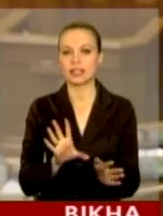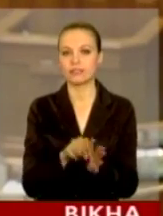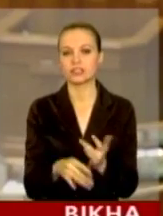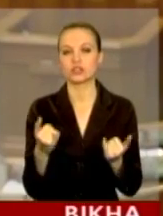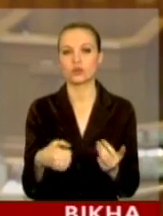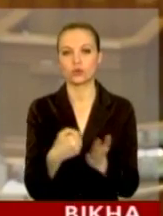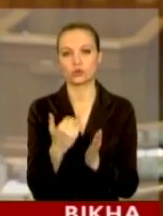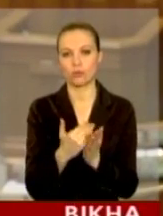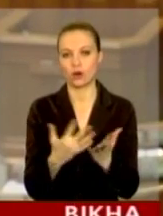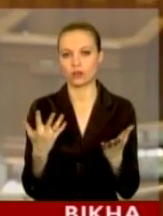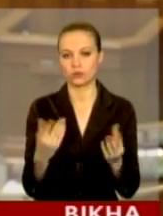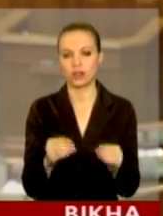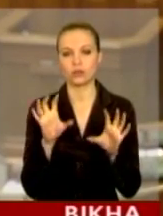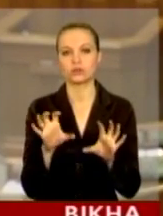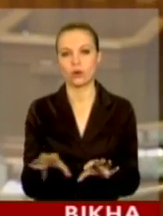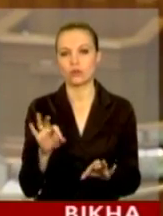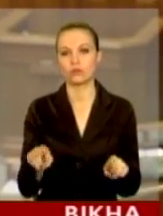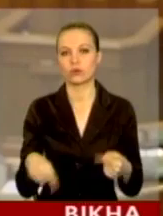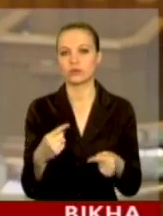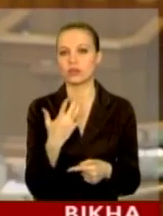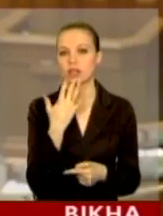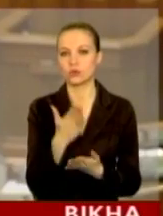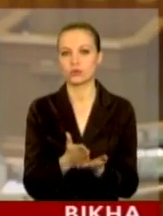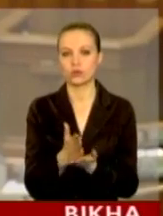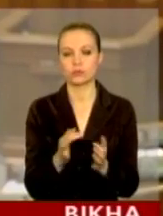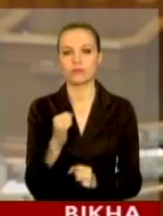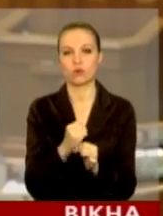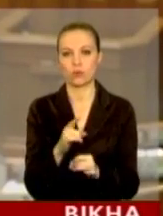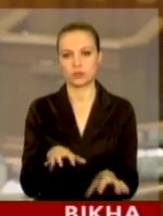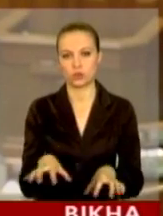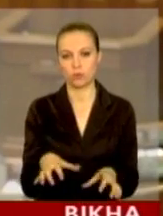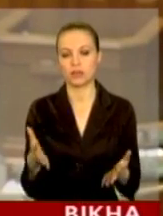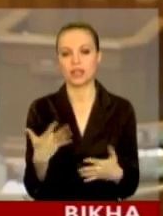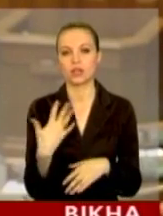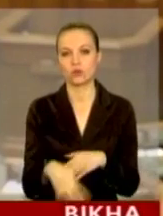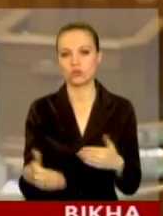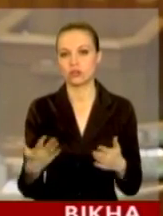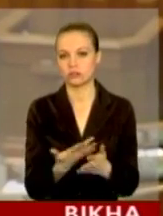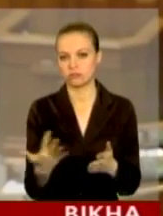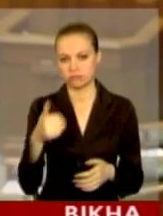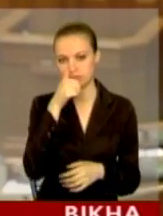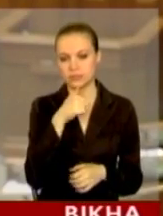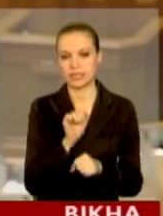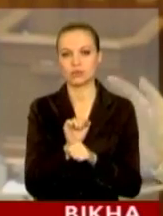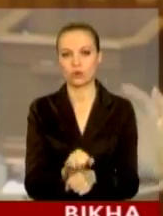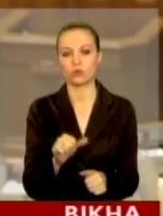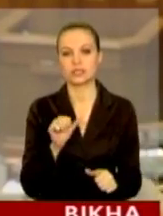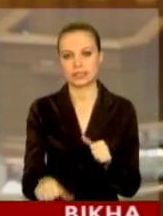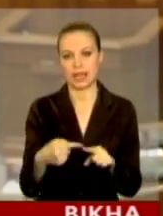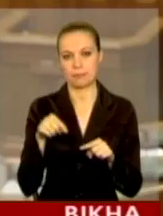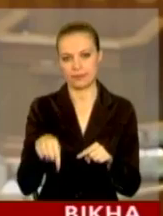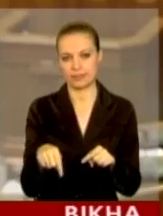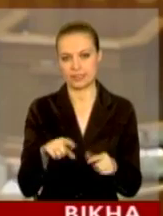сьогодні до порядку денного закон про створення національної служби в боротьбі з корупцією який вже котрий місяць блокують саме у